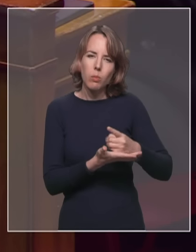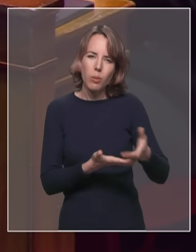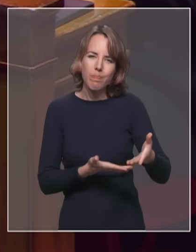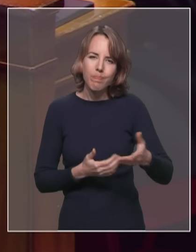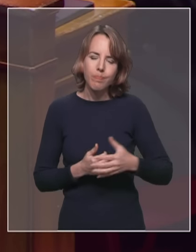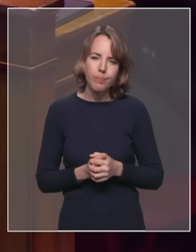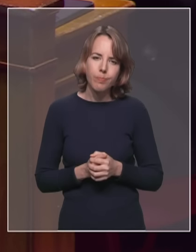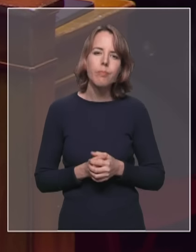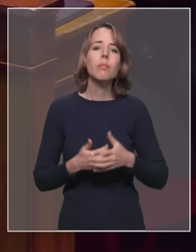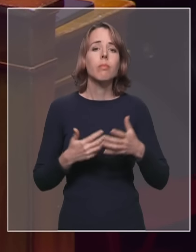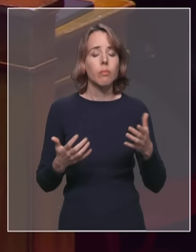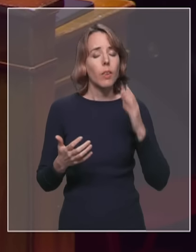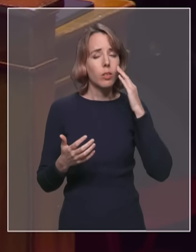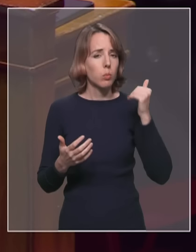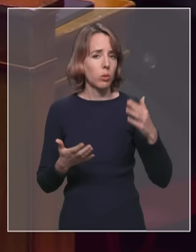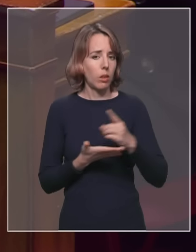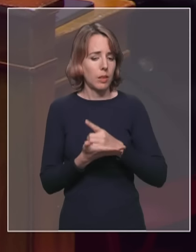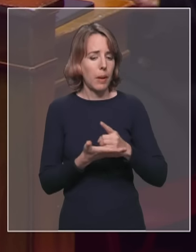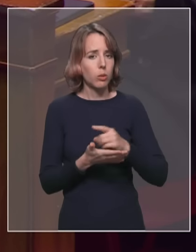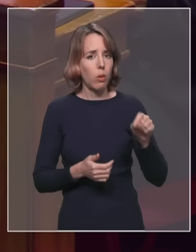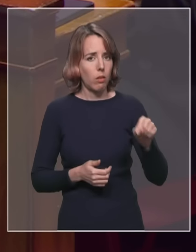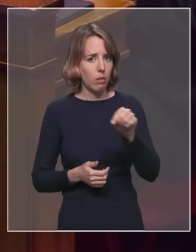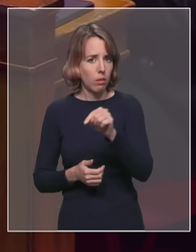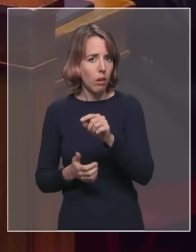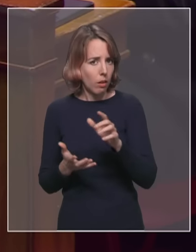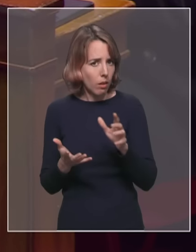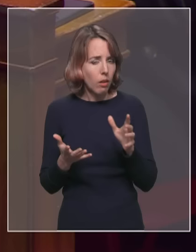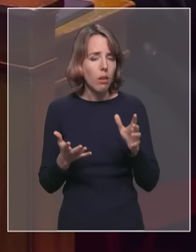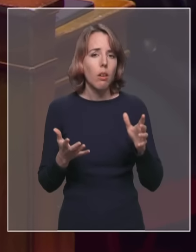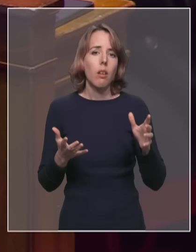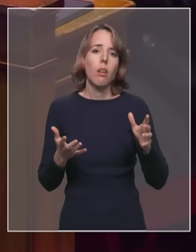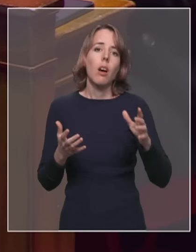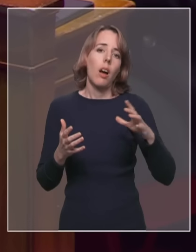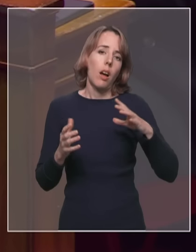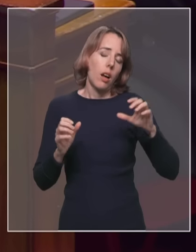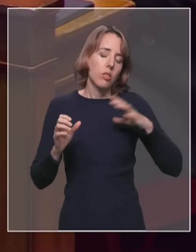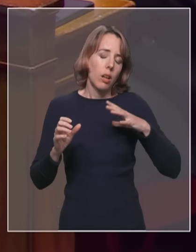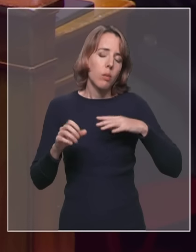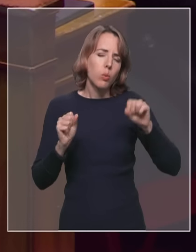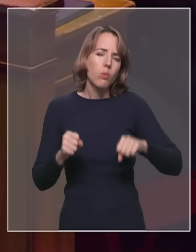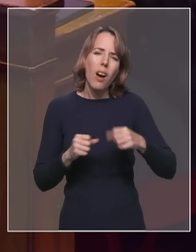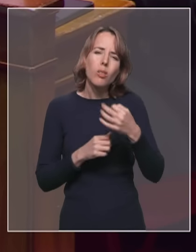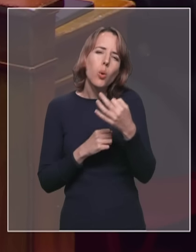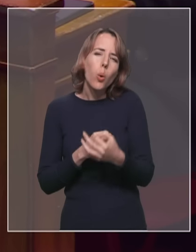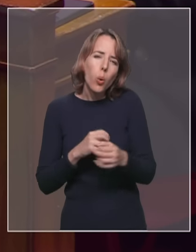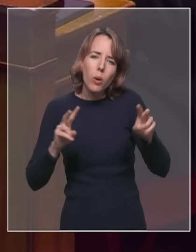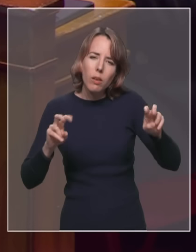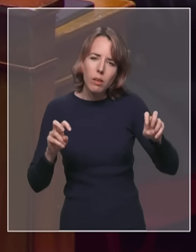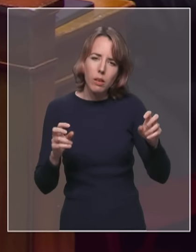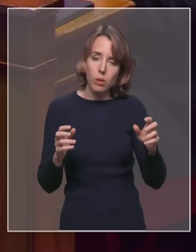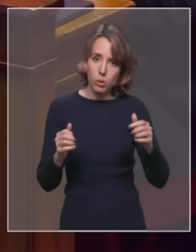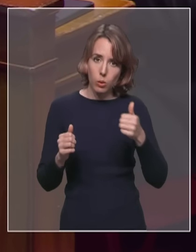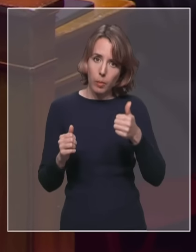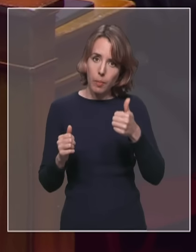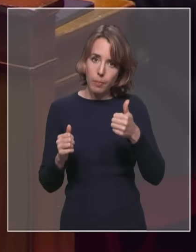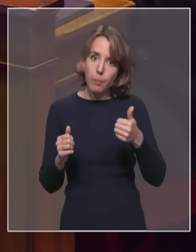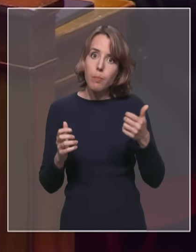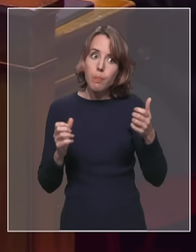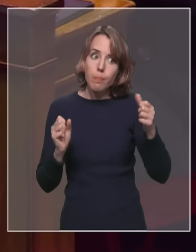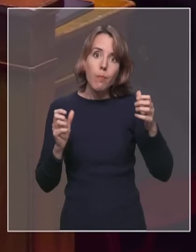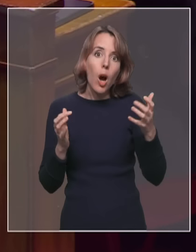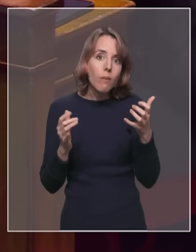laquelle les départements, dont l'un des rares pouvoirs de taux qu'ils conservent encore, souhaitent pouvoir